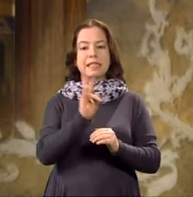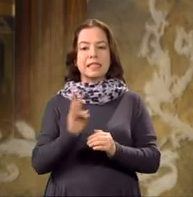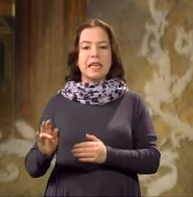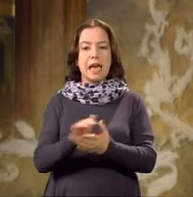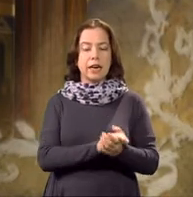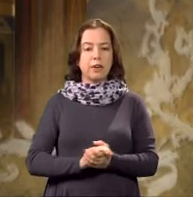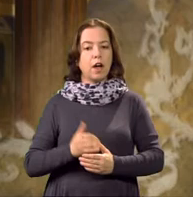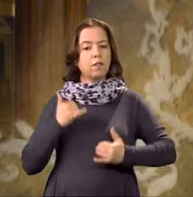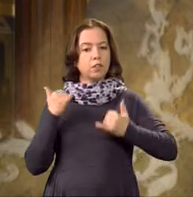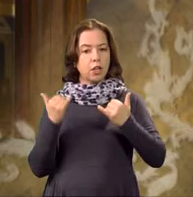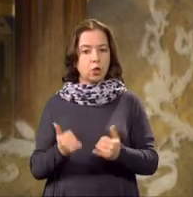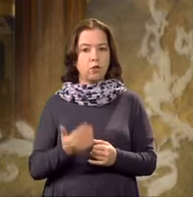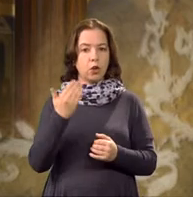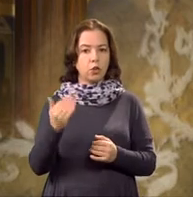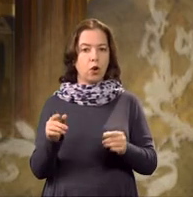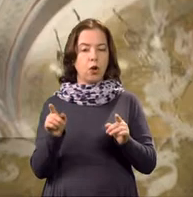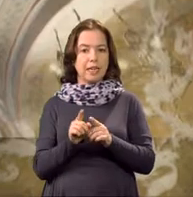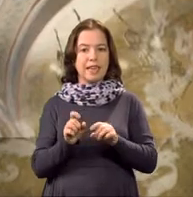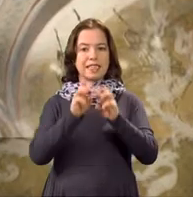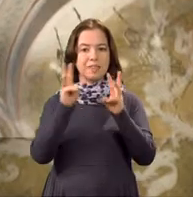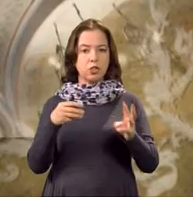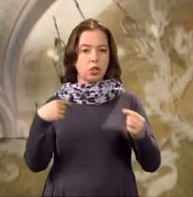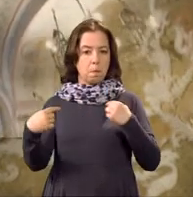як священномученика.